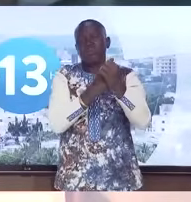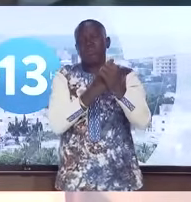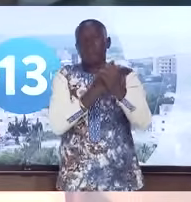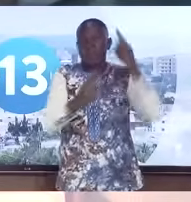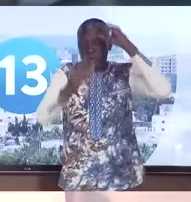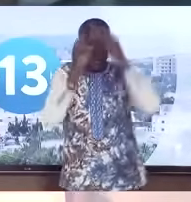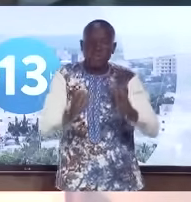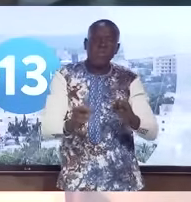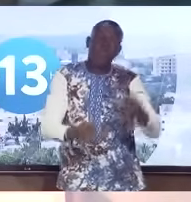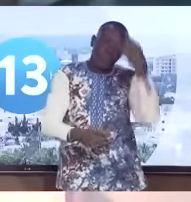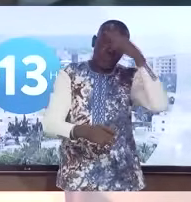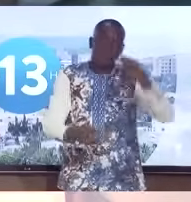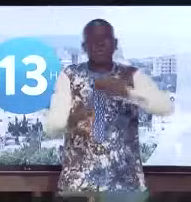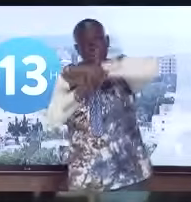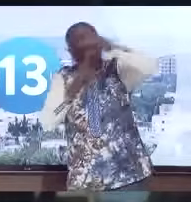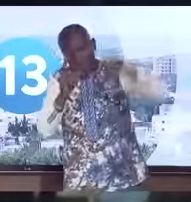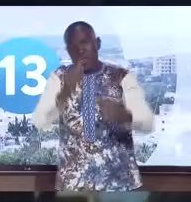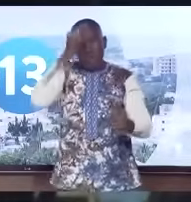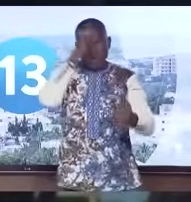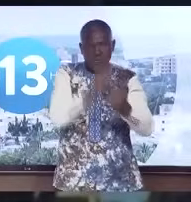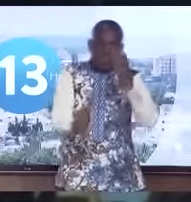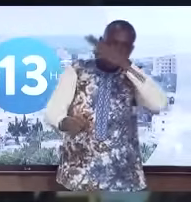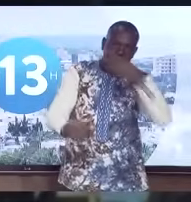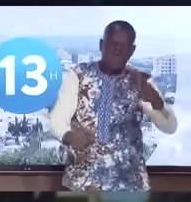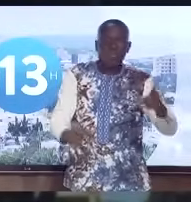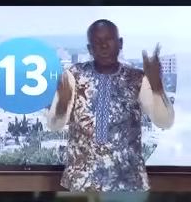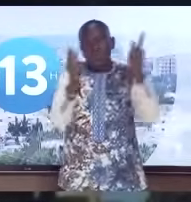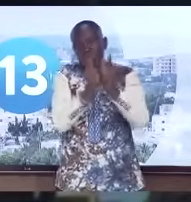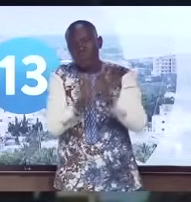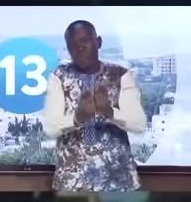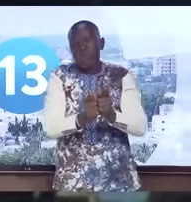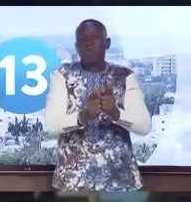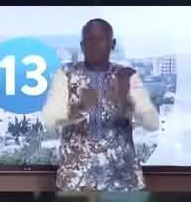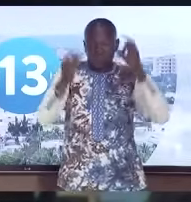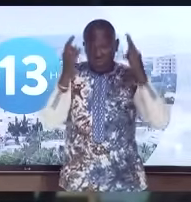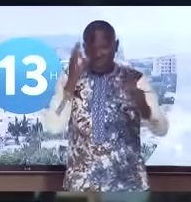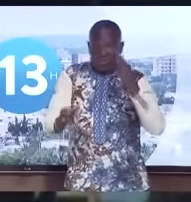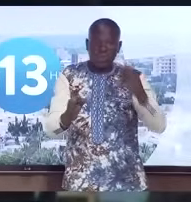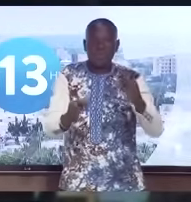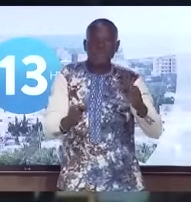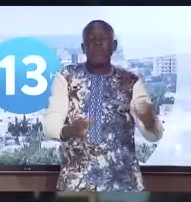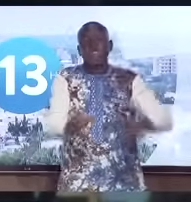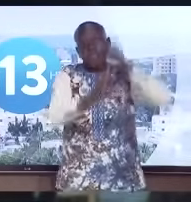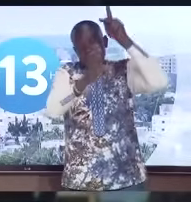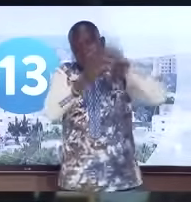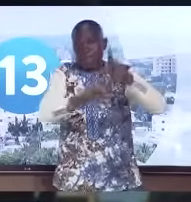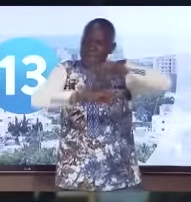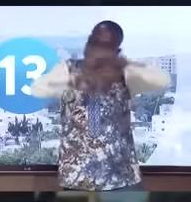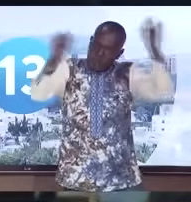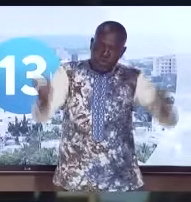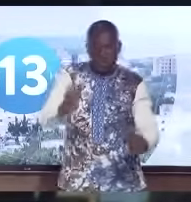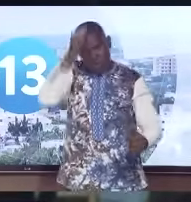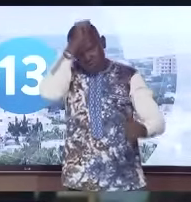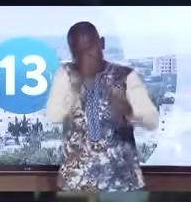Engagé pour un environnement plus vert, le Conseil constitutionnel vient de procéder au reboisement d'un espace de plus de